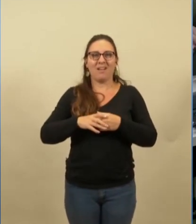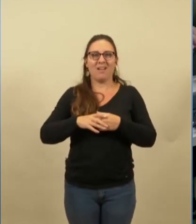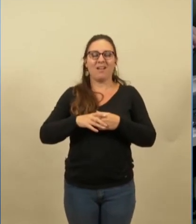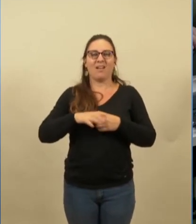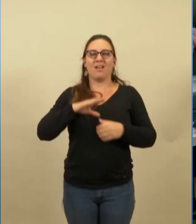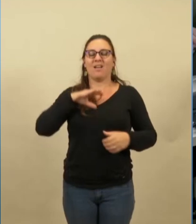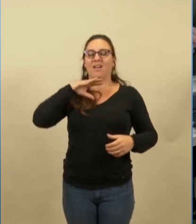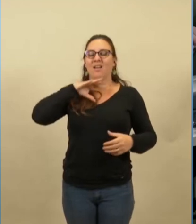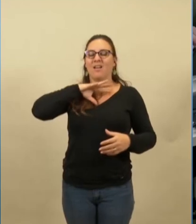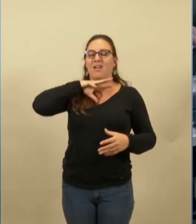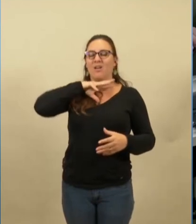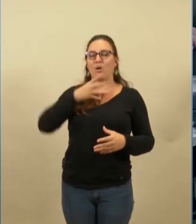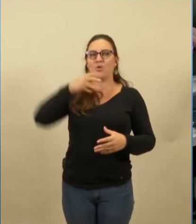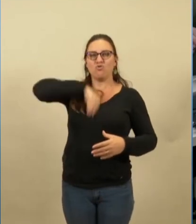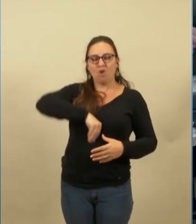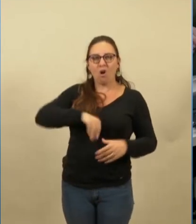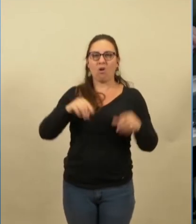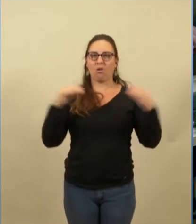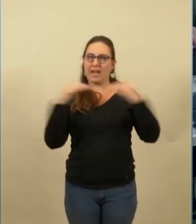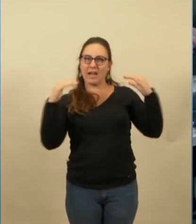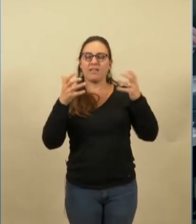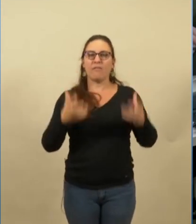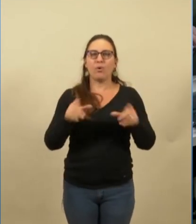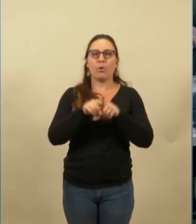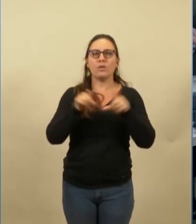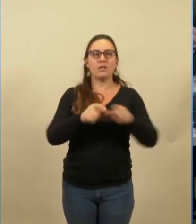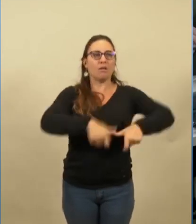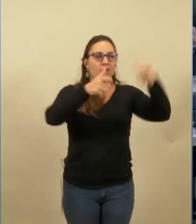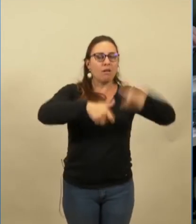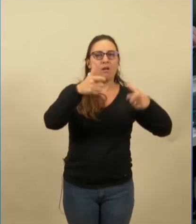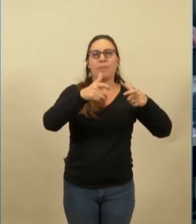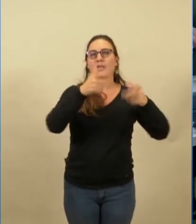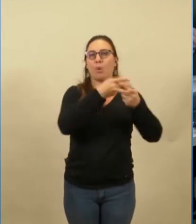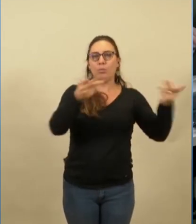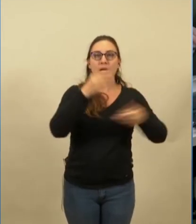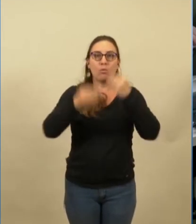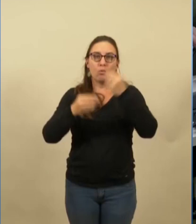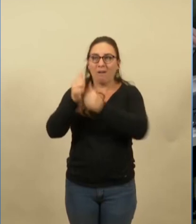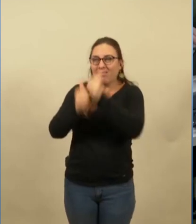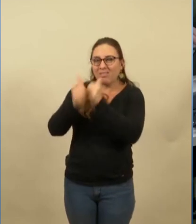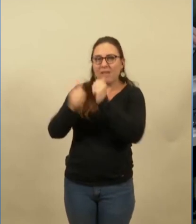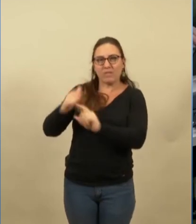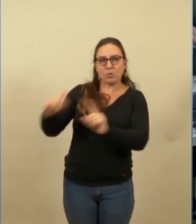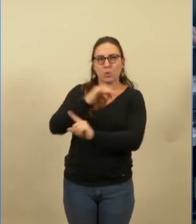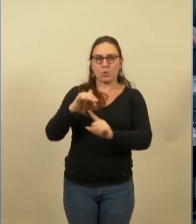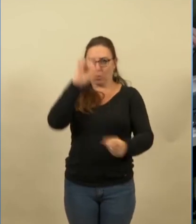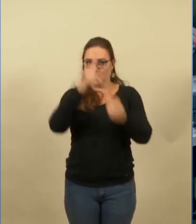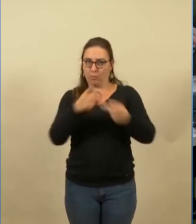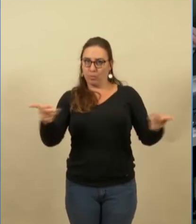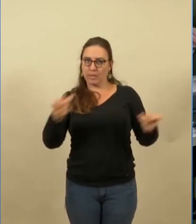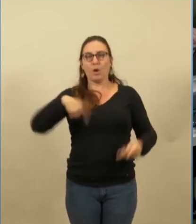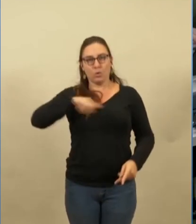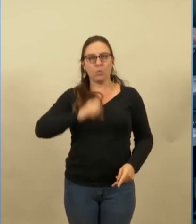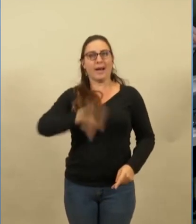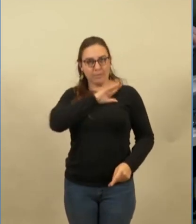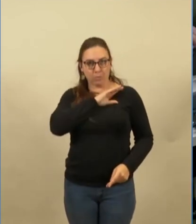genres les défis que poseront les enjeux climatiques sur des bâtiments publics ou les défis sociaux que cela peut poser sur les publics il nous semble relever de la responsabilité des élus